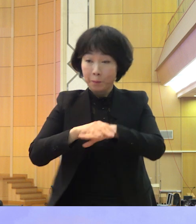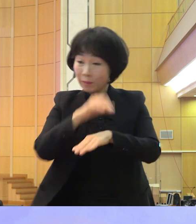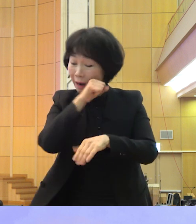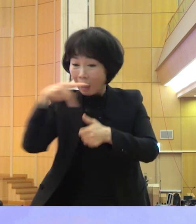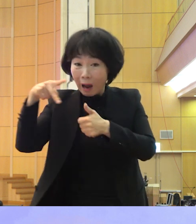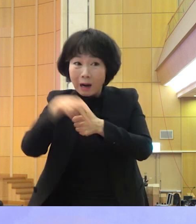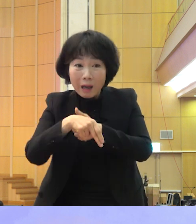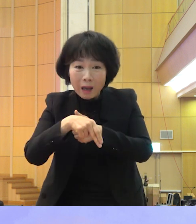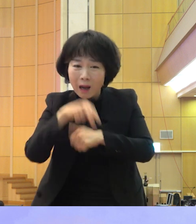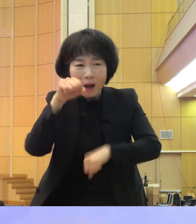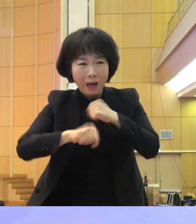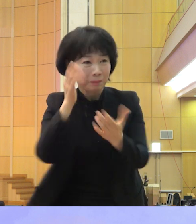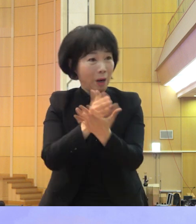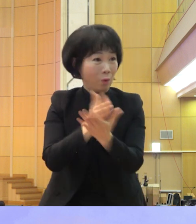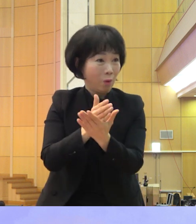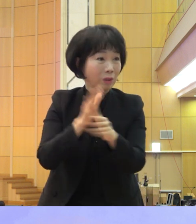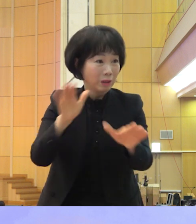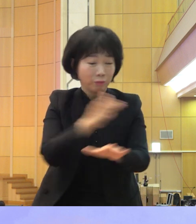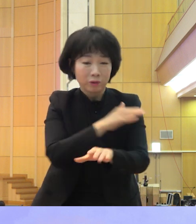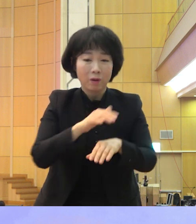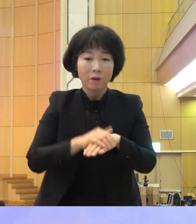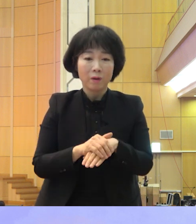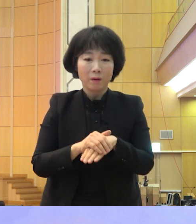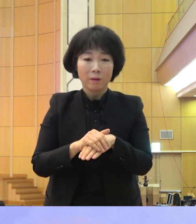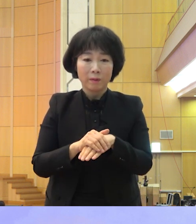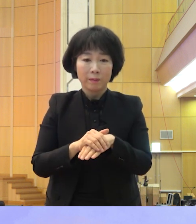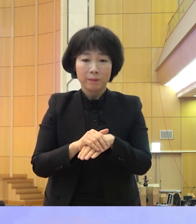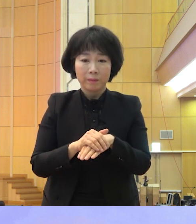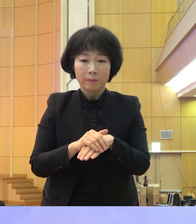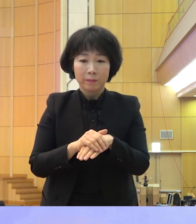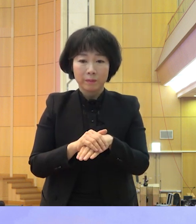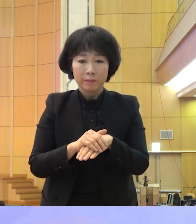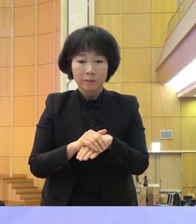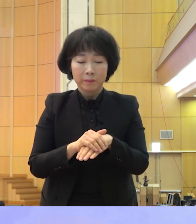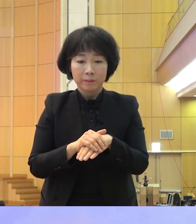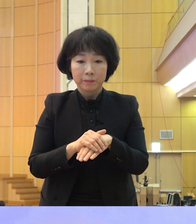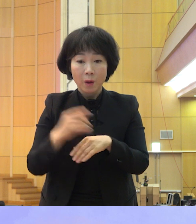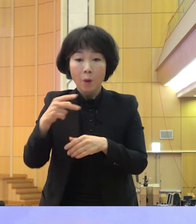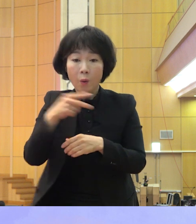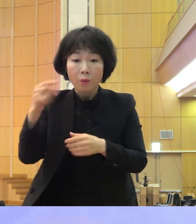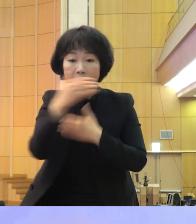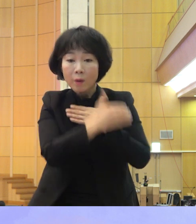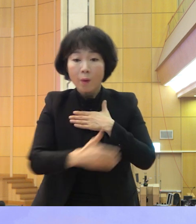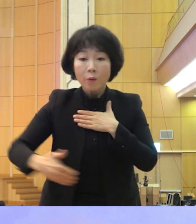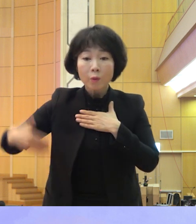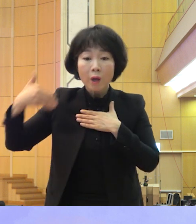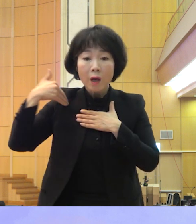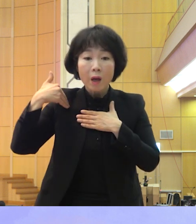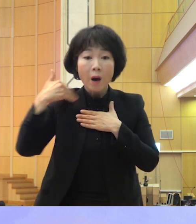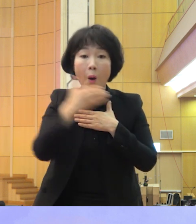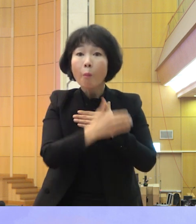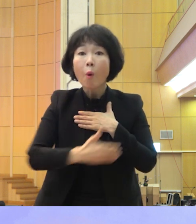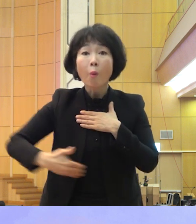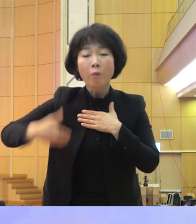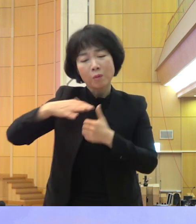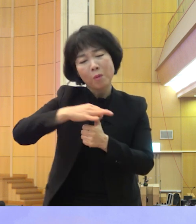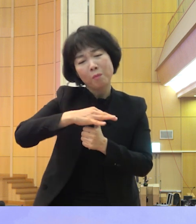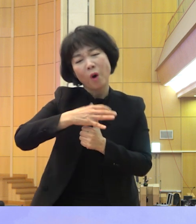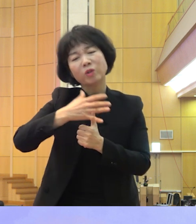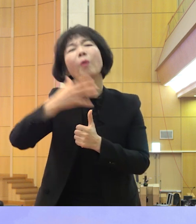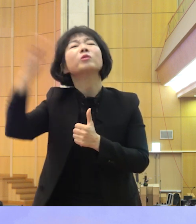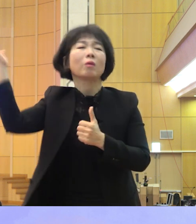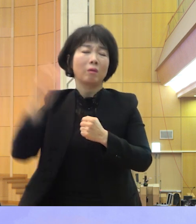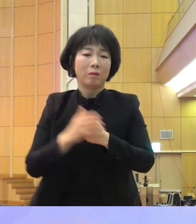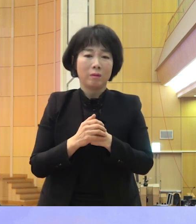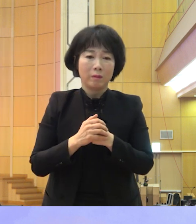행하는 그런 거 하지 않고, 그렇게 안 한다고 하면, 안 하는 이유는 곧 육의 몸은 벗은 것이다. 육신의